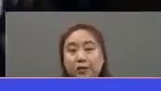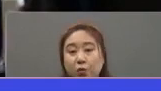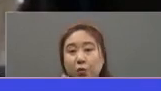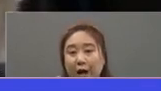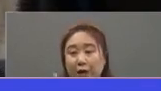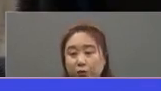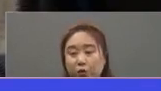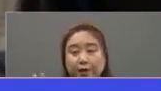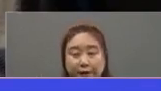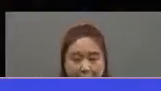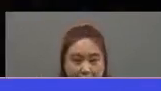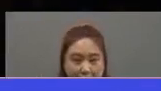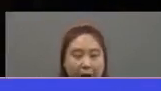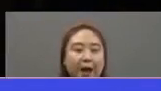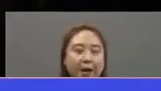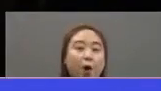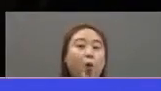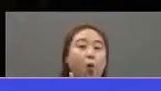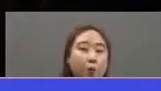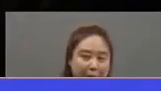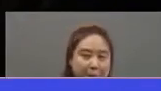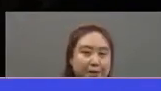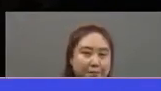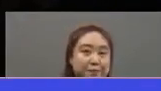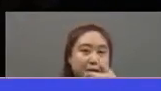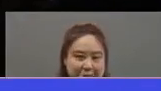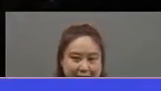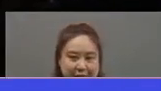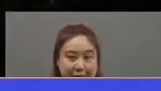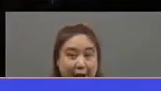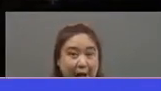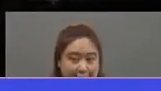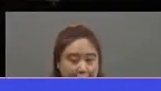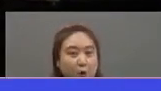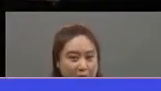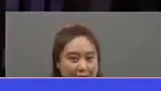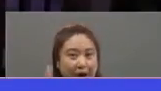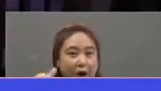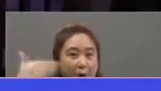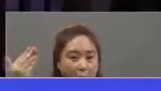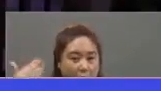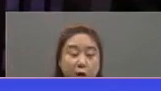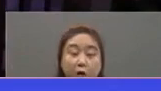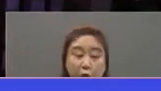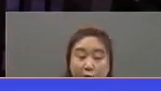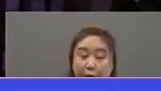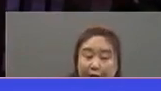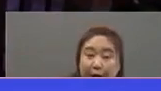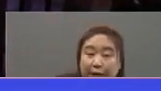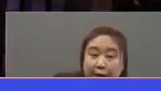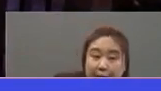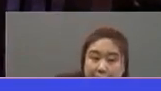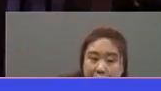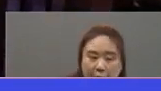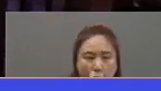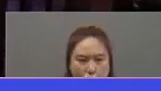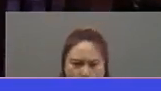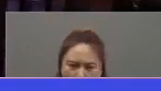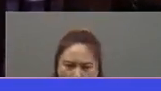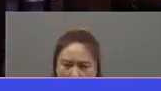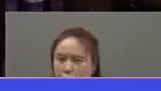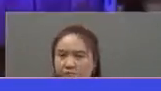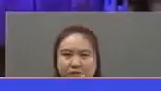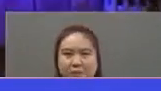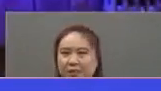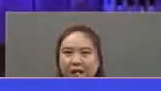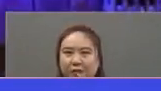เสนอมีหลักการเพื่อแก้ไขปรับปรุงมาตรการควบคุมการบริโภคเครื่องดื่มแอลกอฮอล์และกลไกการบังคับใช้กฎหมายให้มีประสิทธิภา